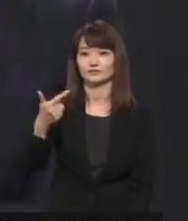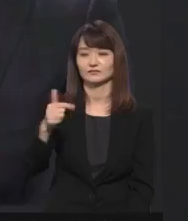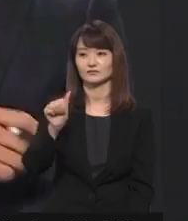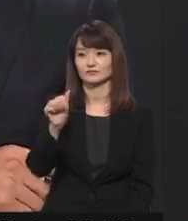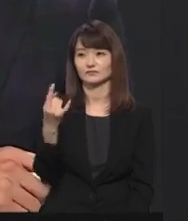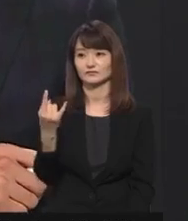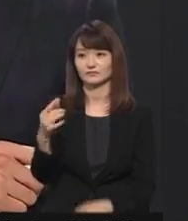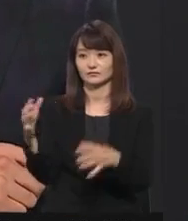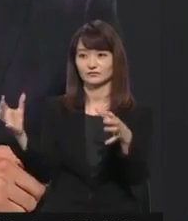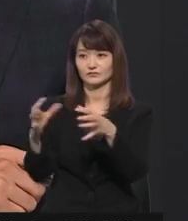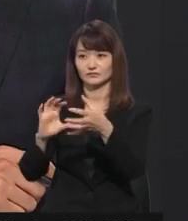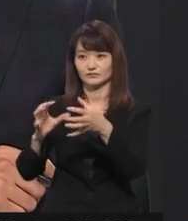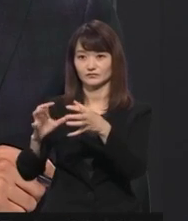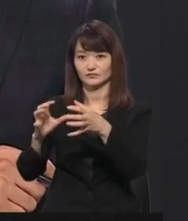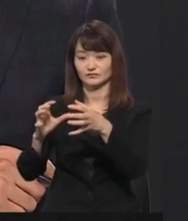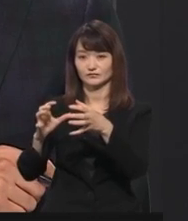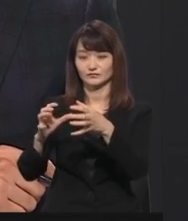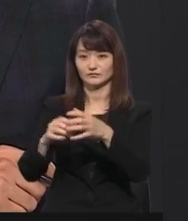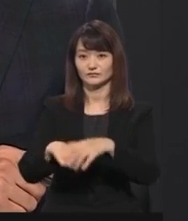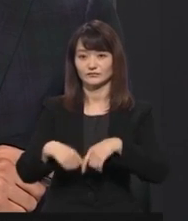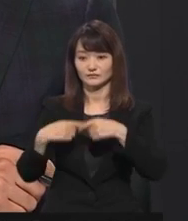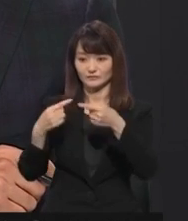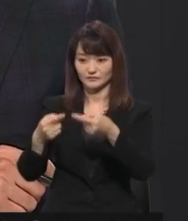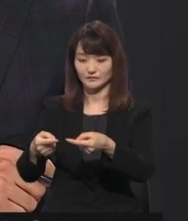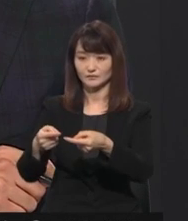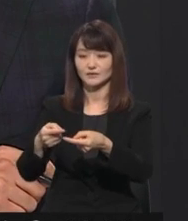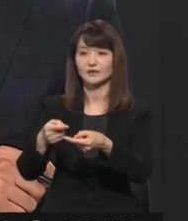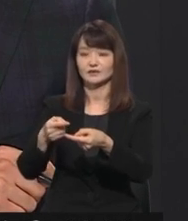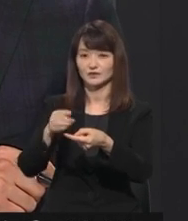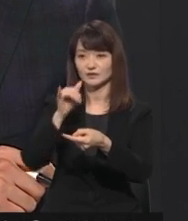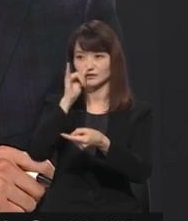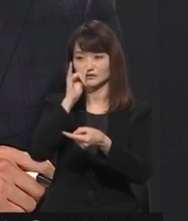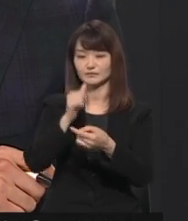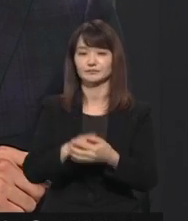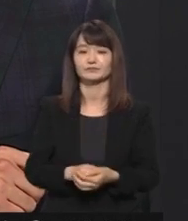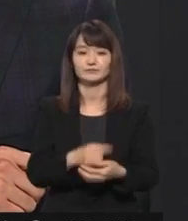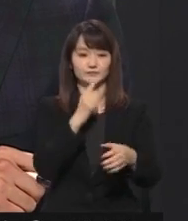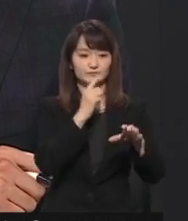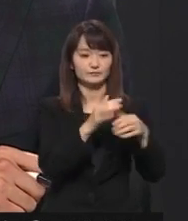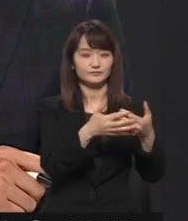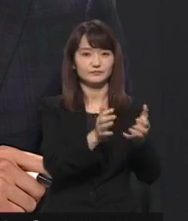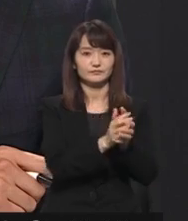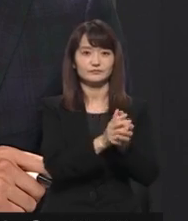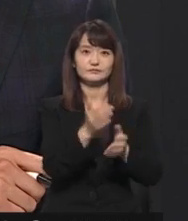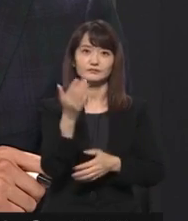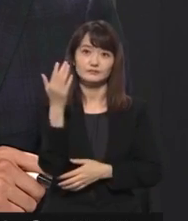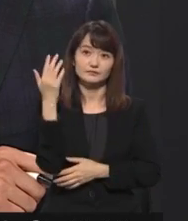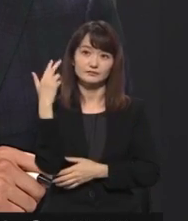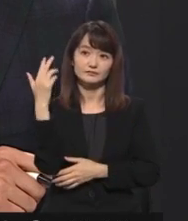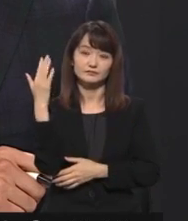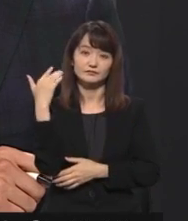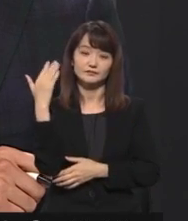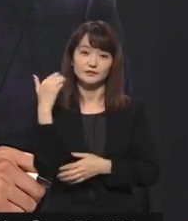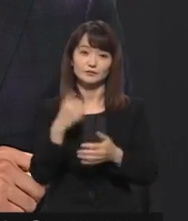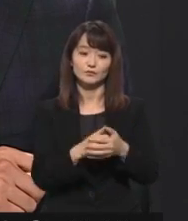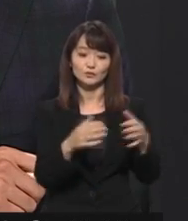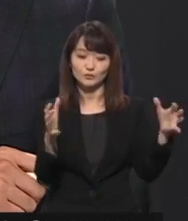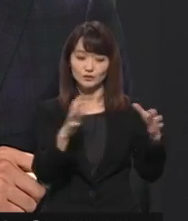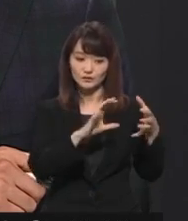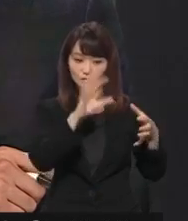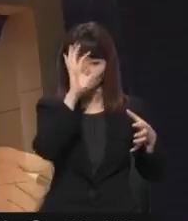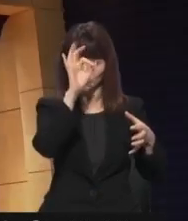연산 일방이 일이고 이런 자 이렇게 오랜만인 것 같거든요 민주당 의 연산의 지난번 했을 때 참 보기 좋다 이런 생각했는데